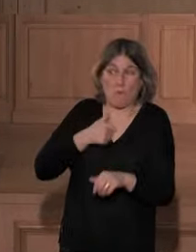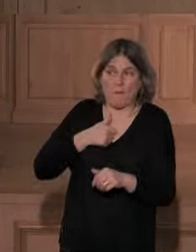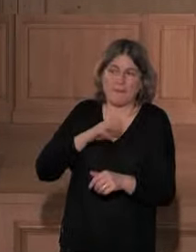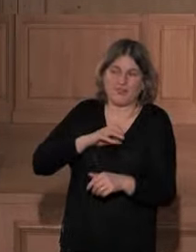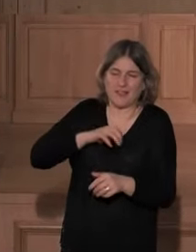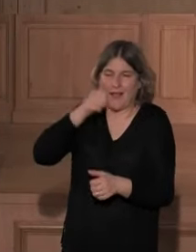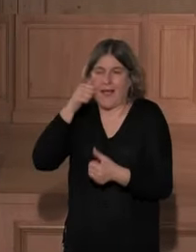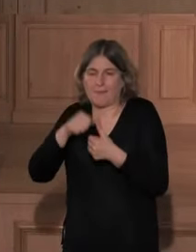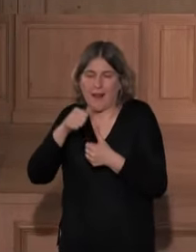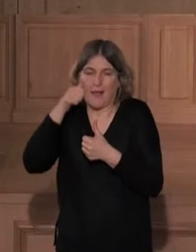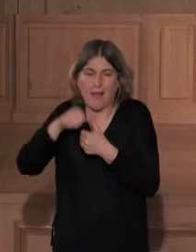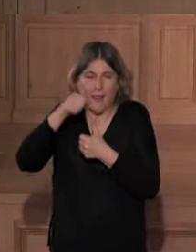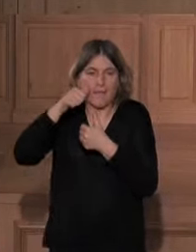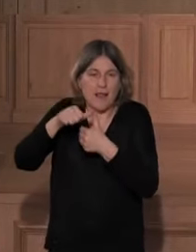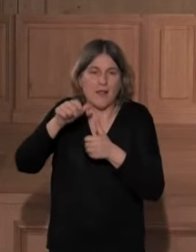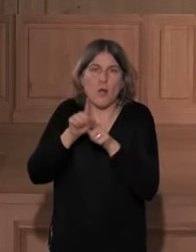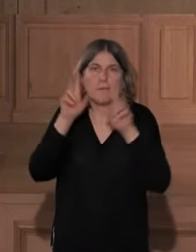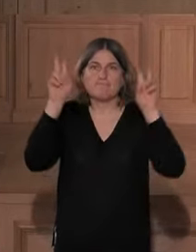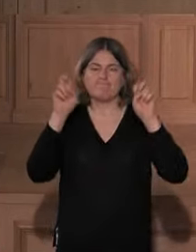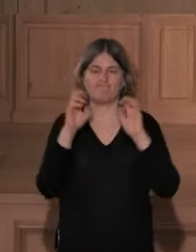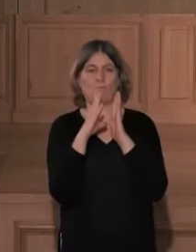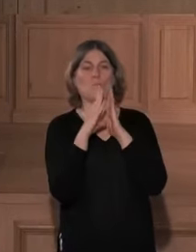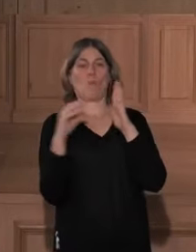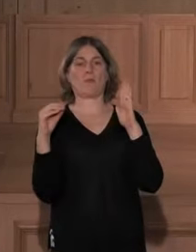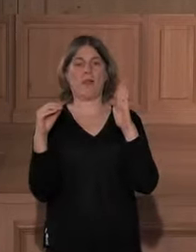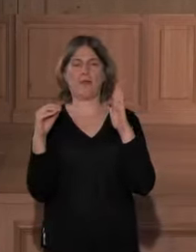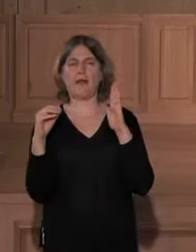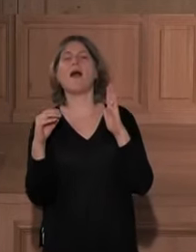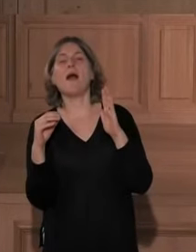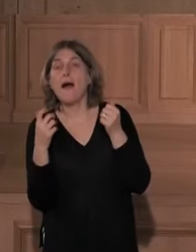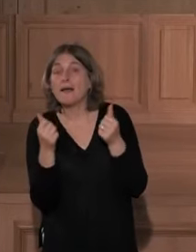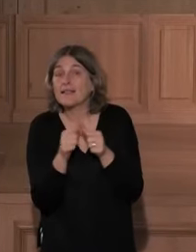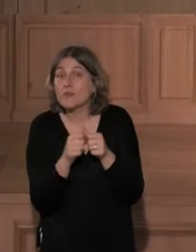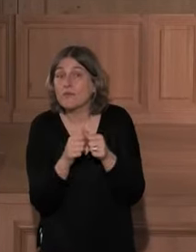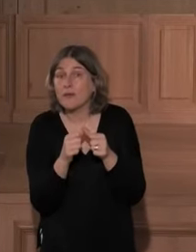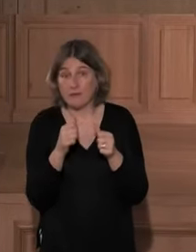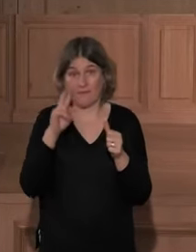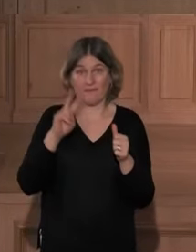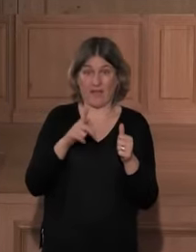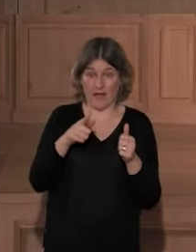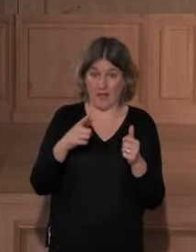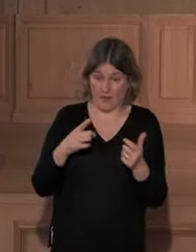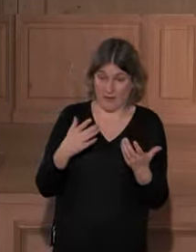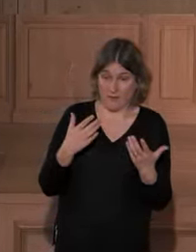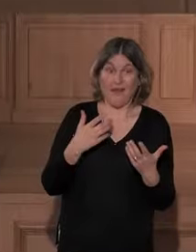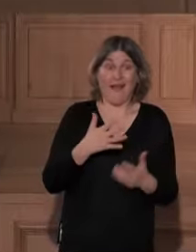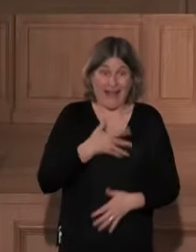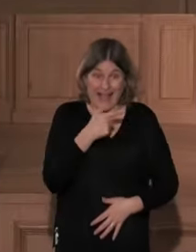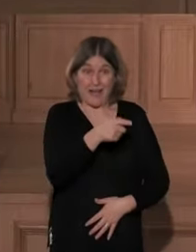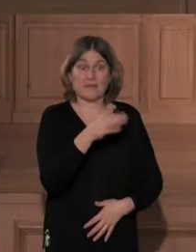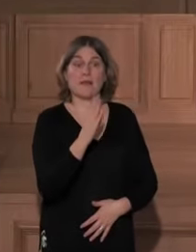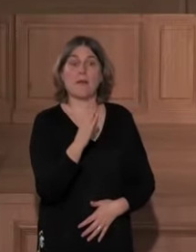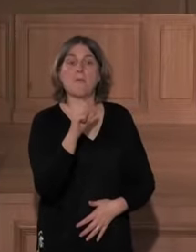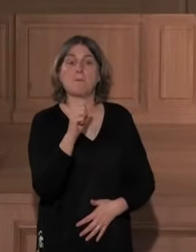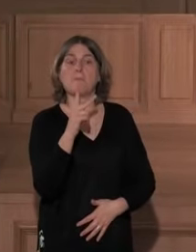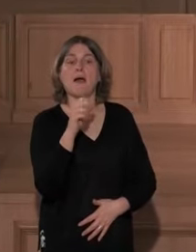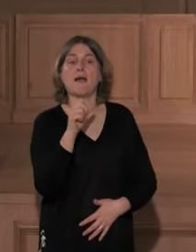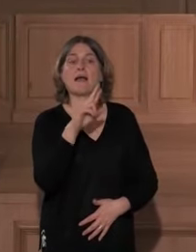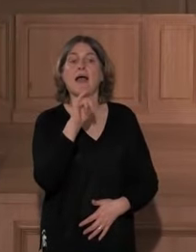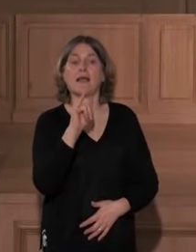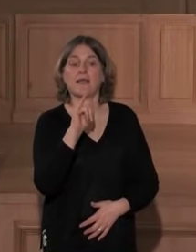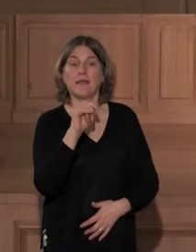un pour modéliser. Qu'est-ce qu'on a fait? On a ouvert une classe dans un lycée grâce à ce Bakary. Je veux toujours